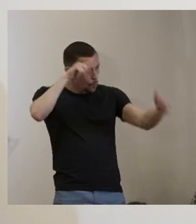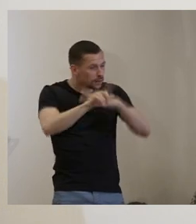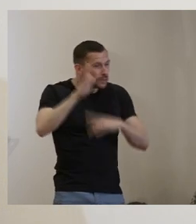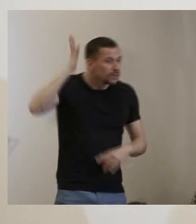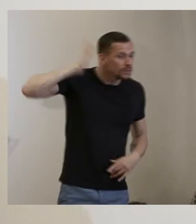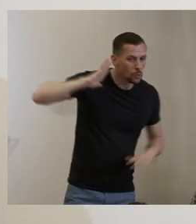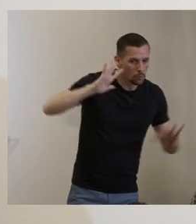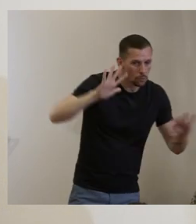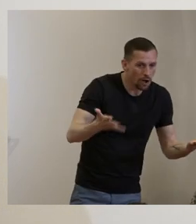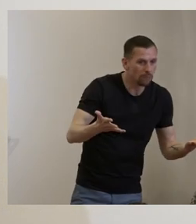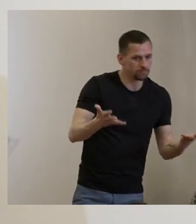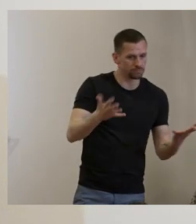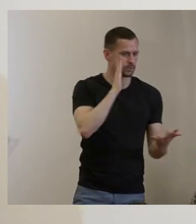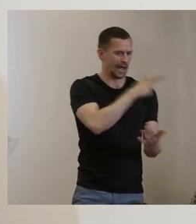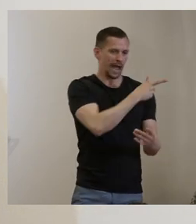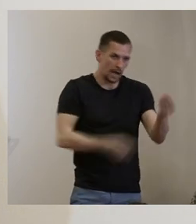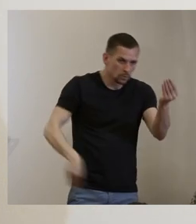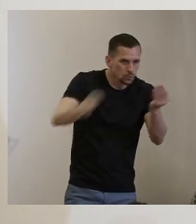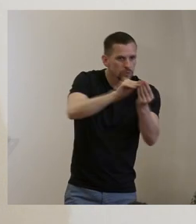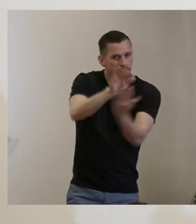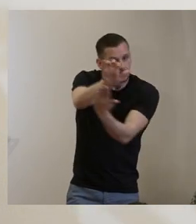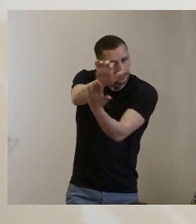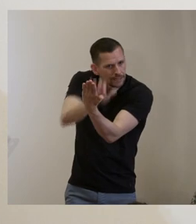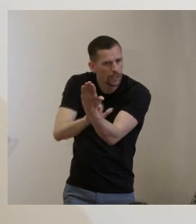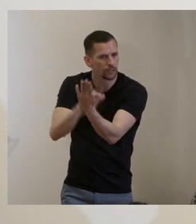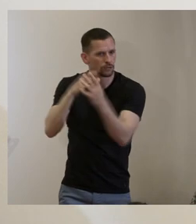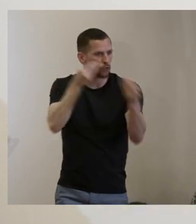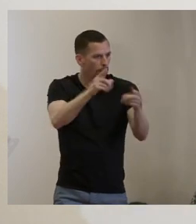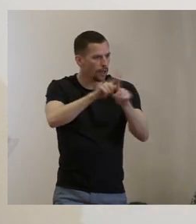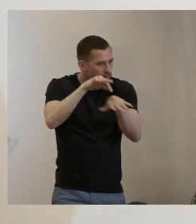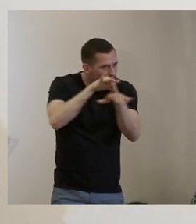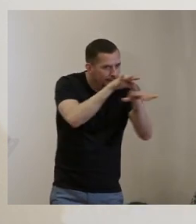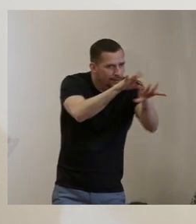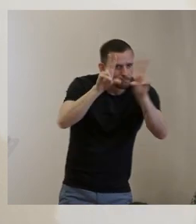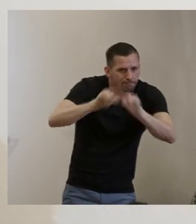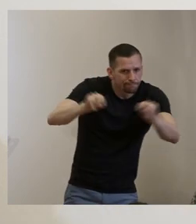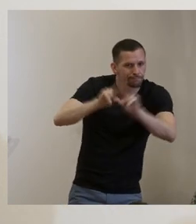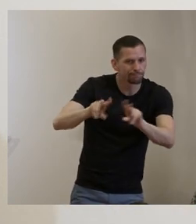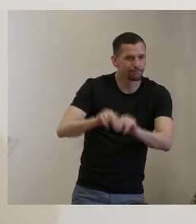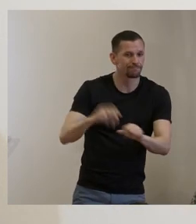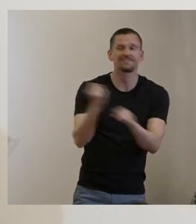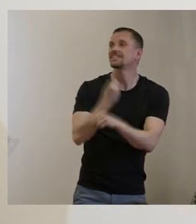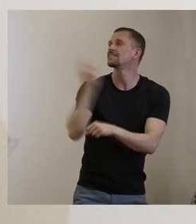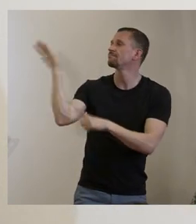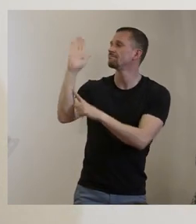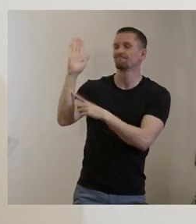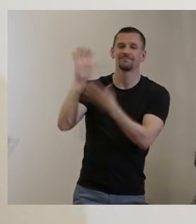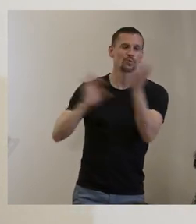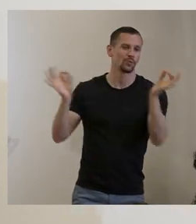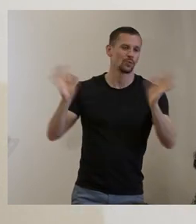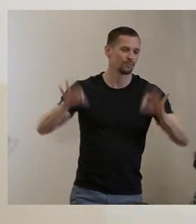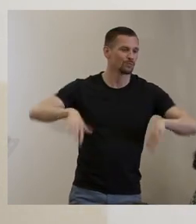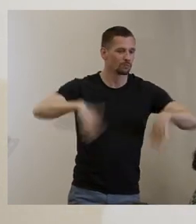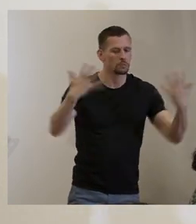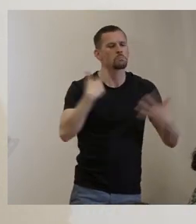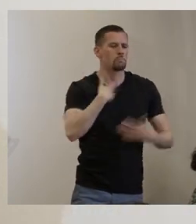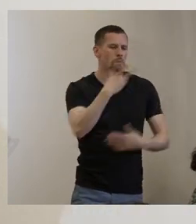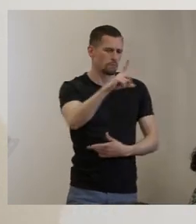Debré nous explique comment lire son image. Et j'aurais aimé vous montrer le texte, mais vous allez me croire sur parole, et je vais vous le